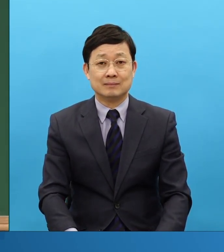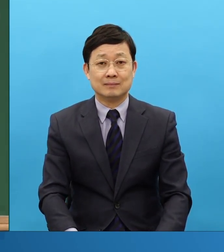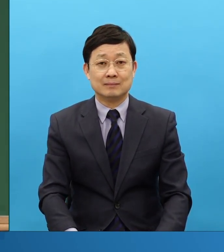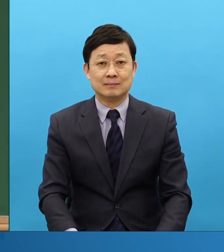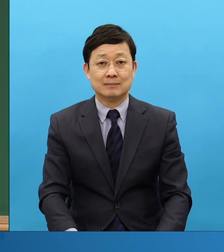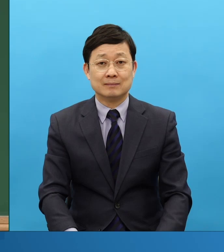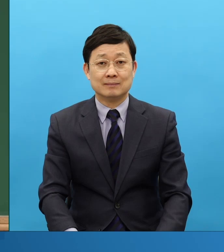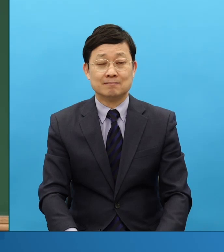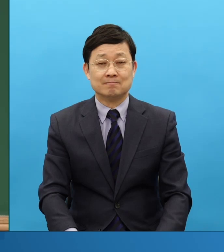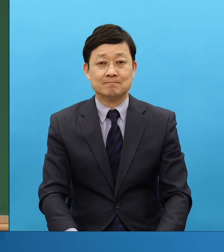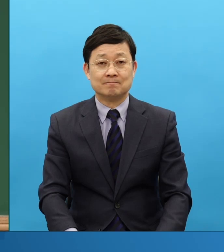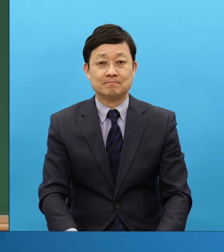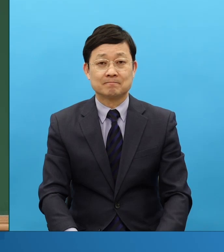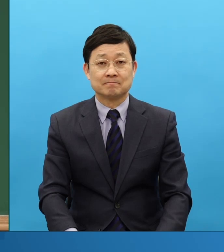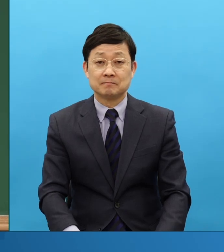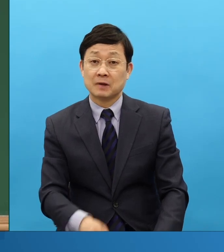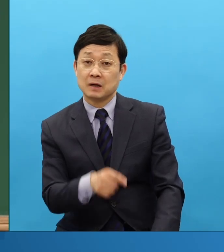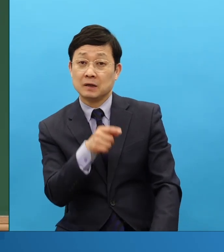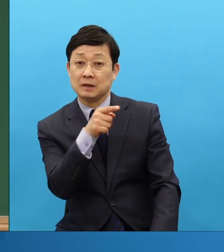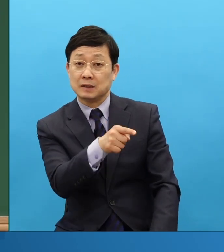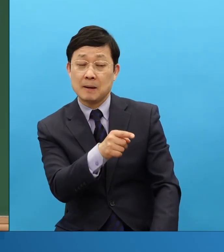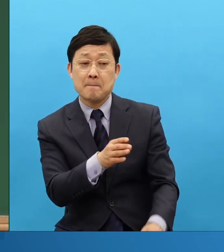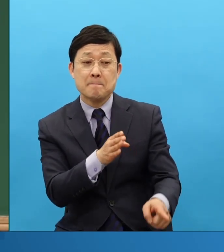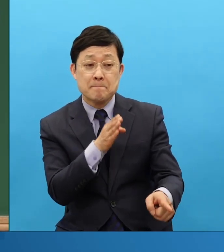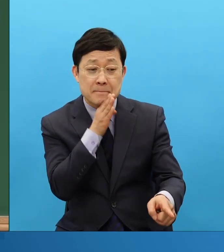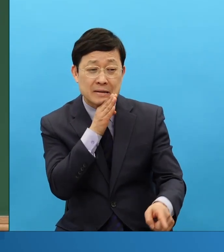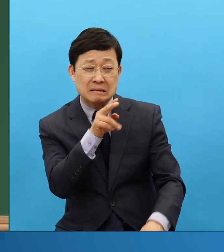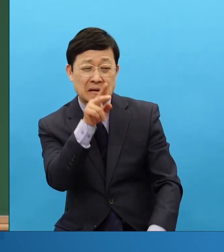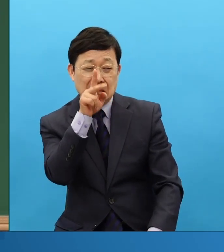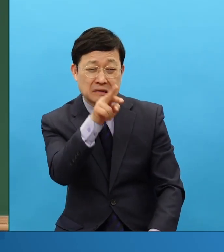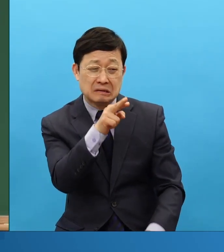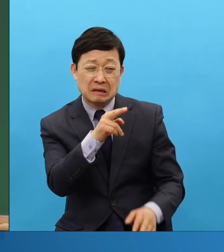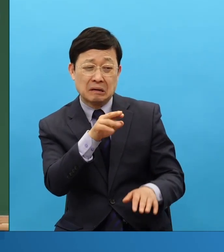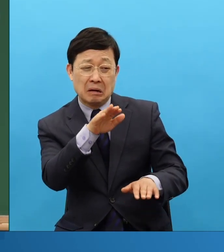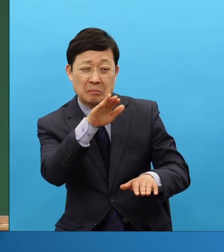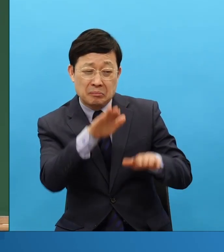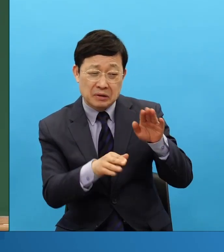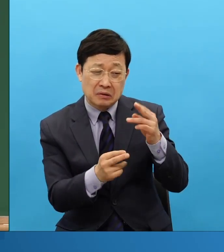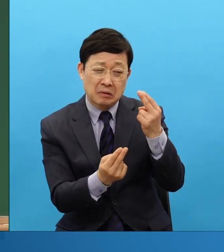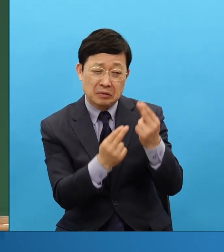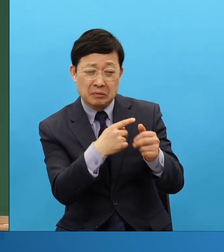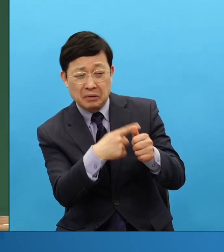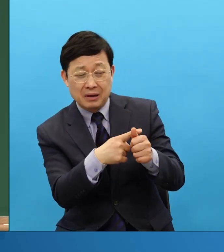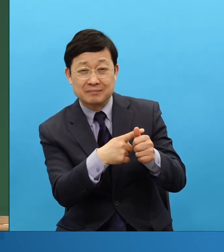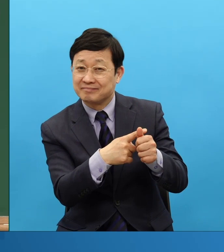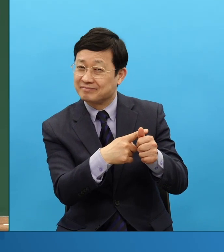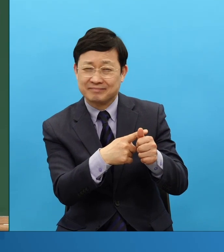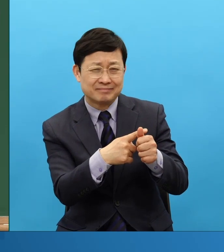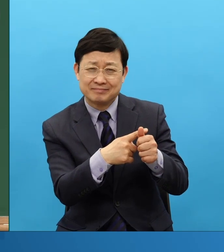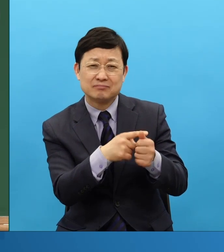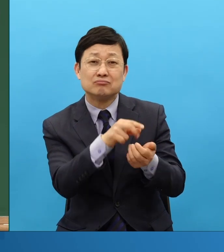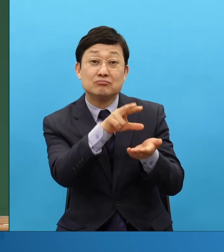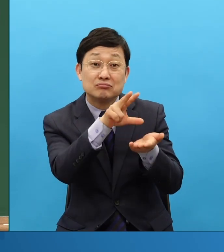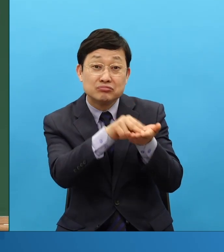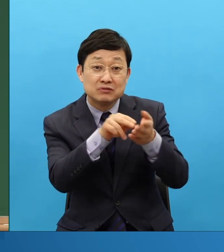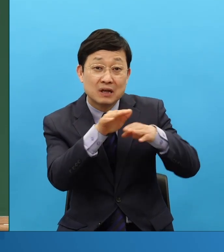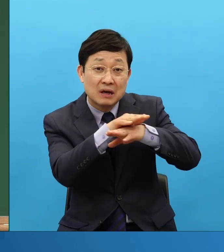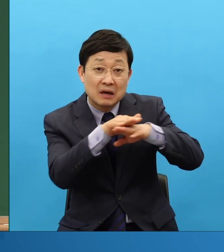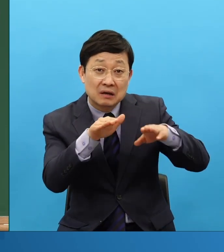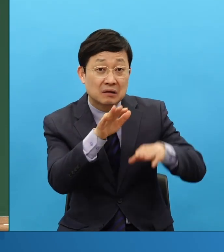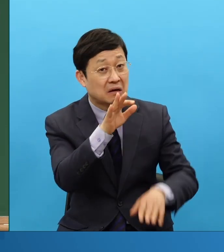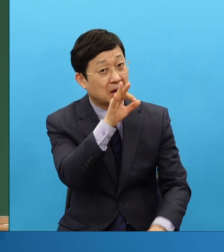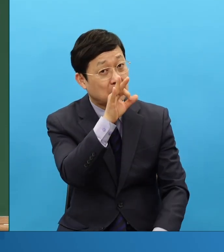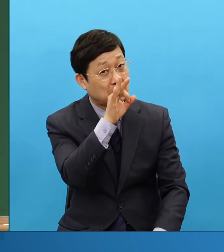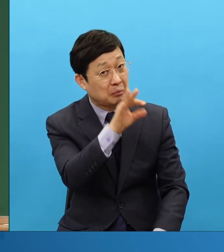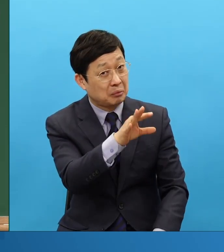네, 옳다 그르다를 분별할 수 있어야 되지만은 그 얘기 가지고는 해결 안 됩니다. Of course, you need to have the discernment to know